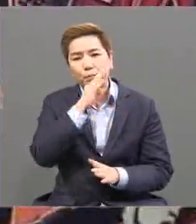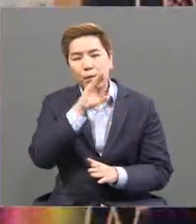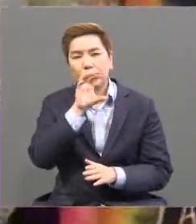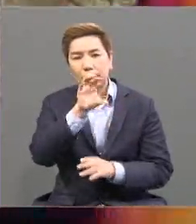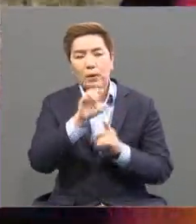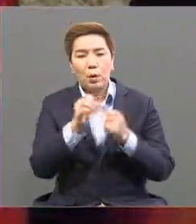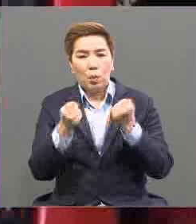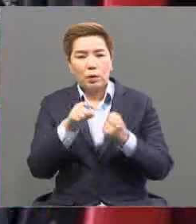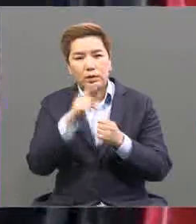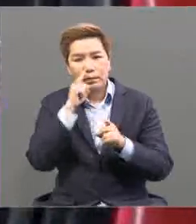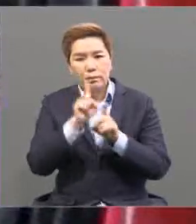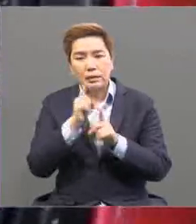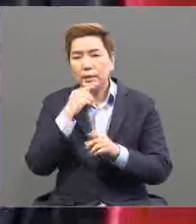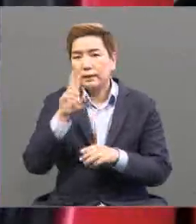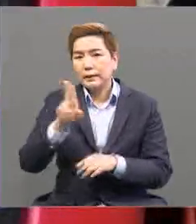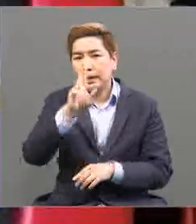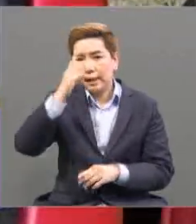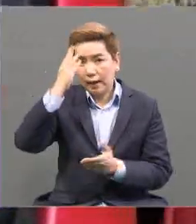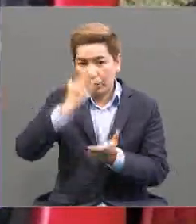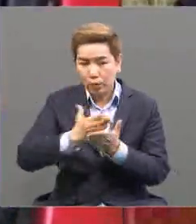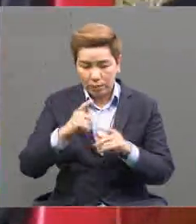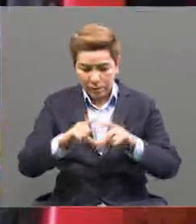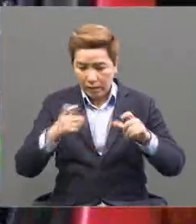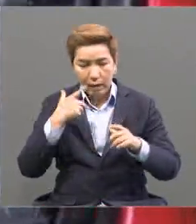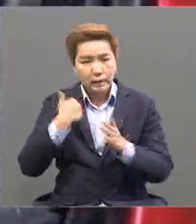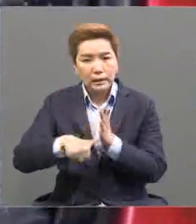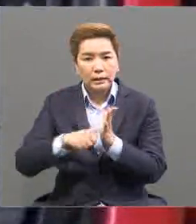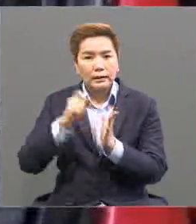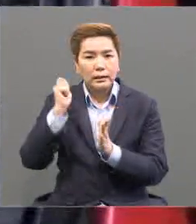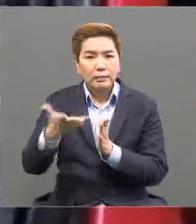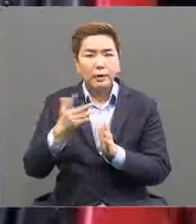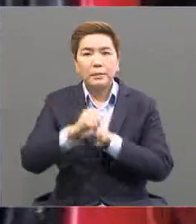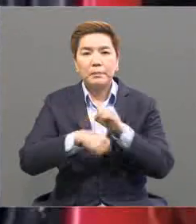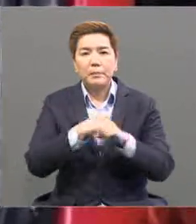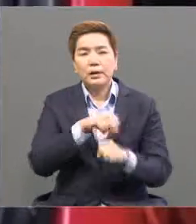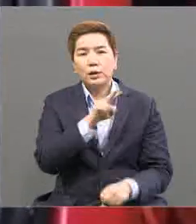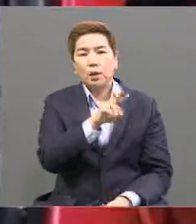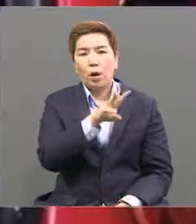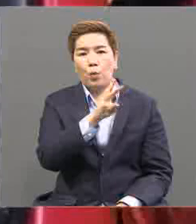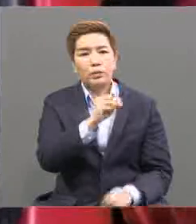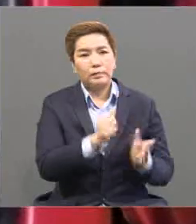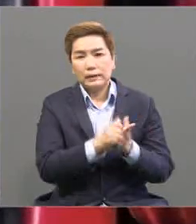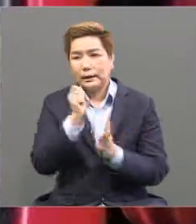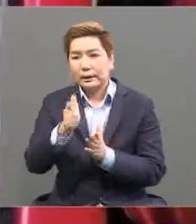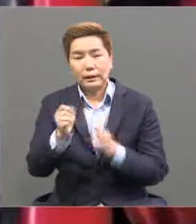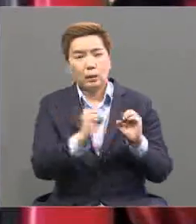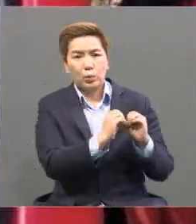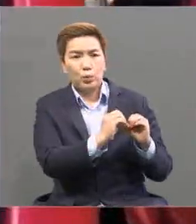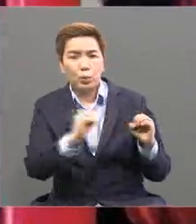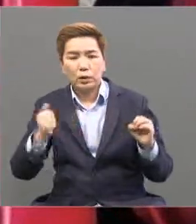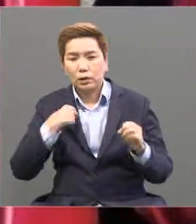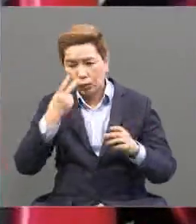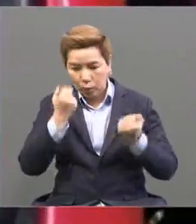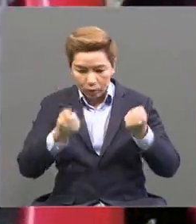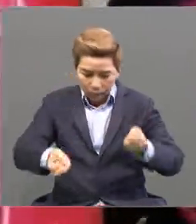งและรถคันนี้เนี่ยถูกระงับการใช้ก็คือไม่ได้มีการเสียภาษีมาตั้งแต่ปี2560โน่นนะคะเมื่อไปตรวจค้น